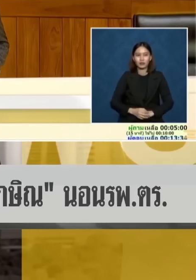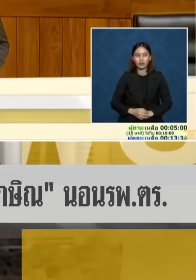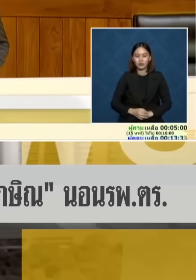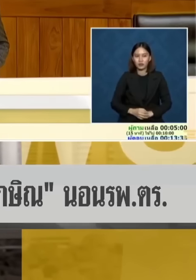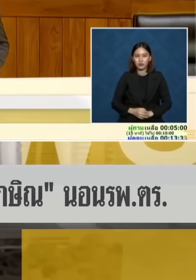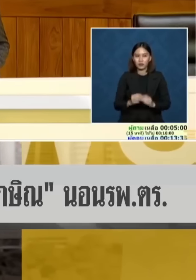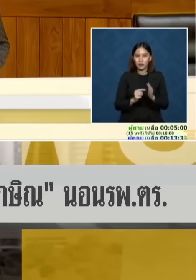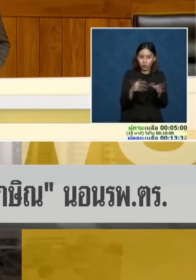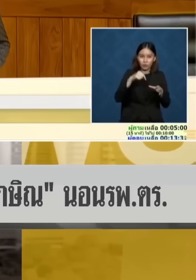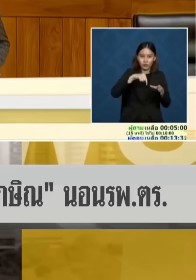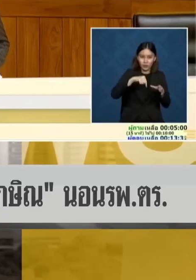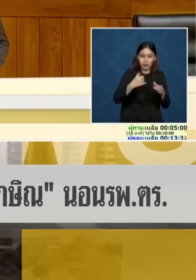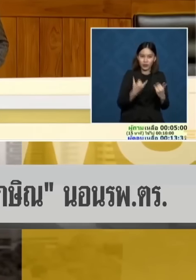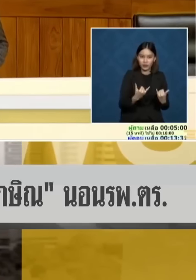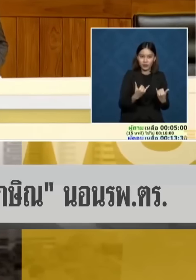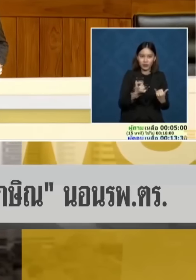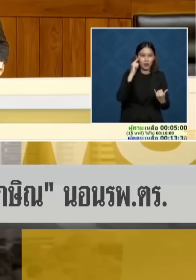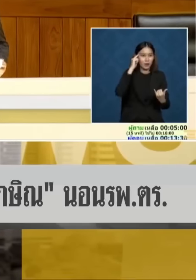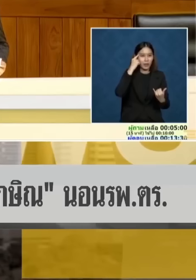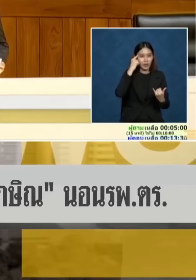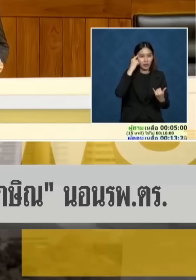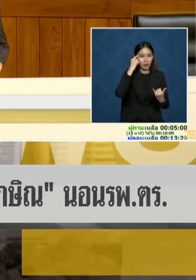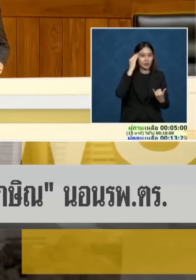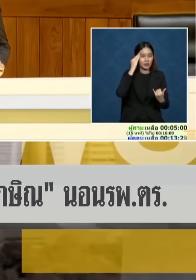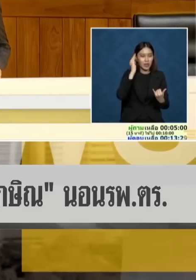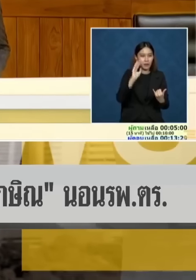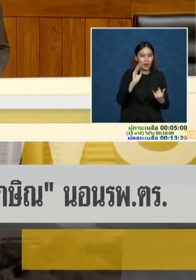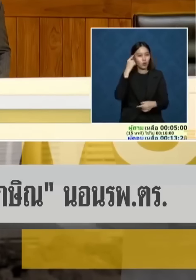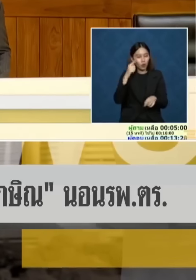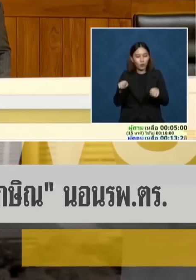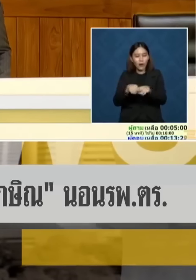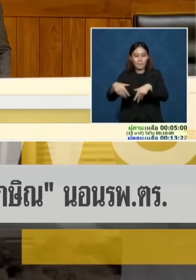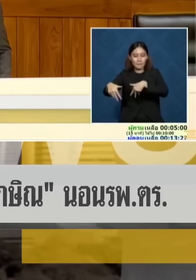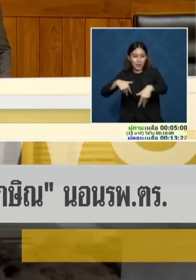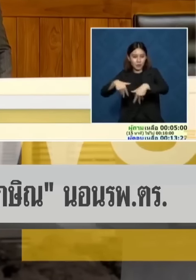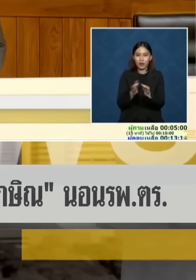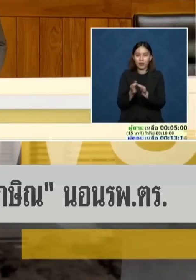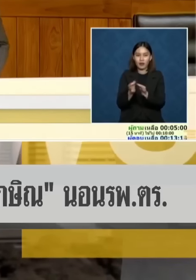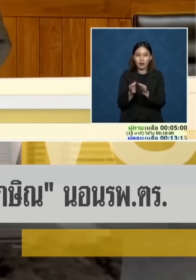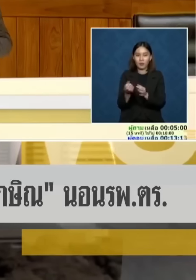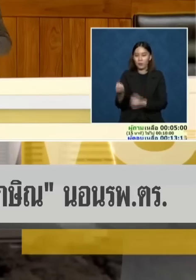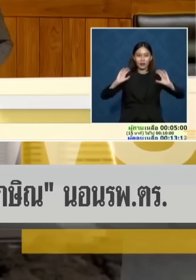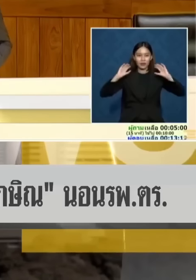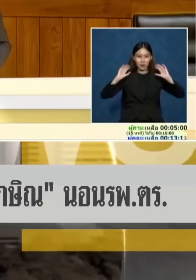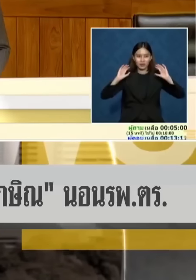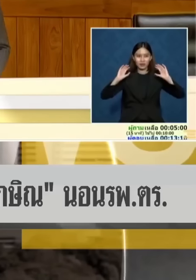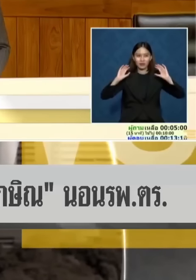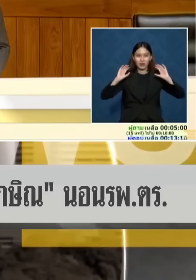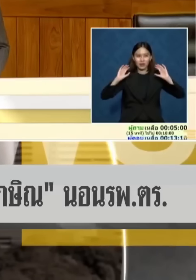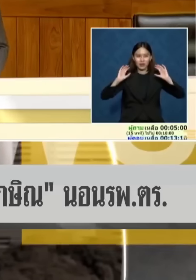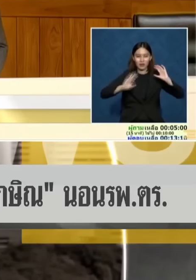างอธิบดีราชทัณฑ์ต้องมีรายงานรวมถึงความเห็นการแพทย์ขึ้นมาถ้าจะอยู่เกิน120วันมาถึงตัวรัฐมน